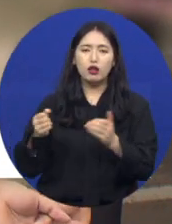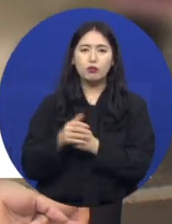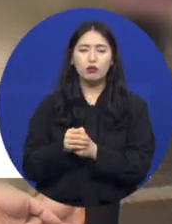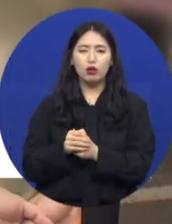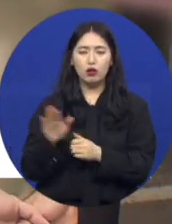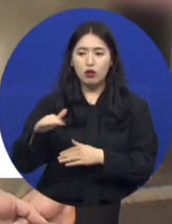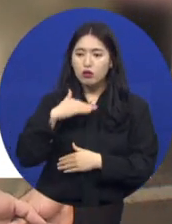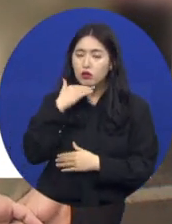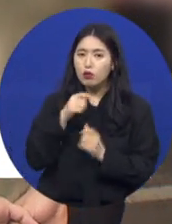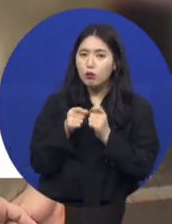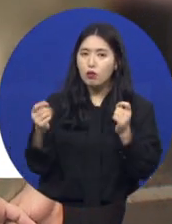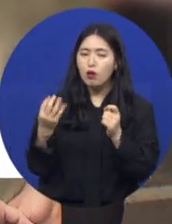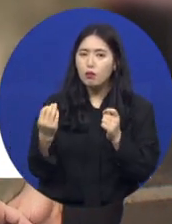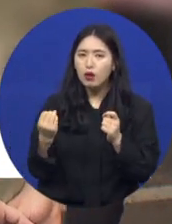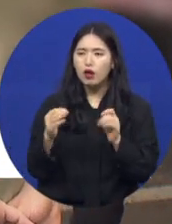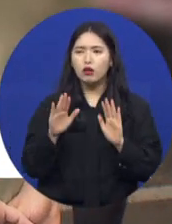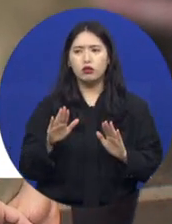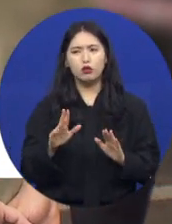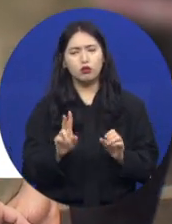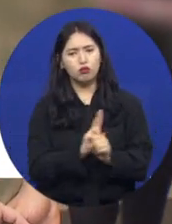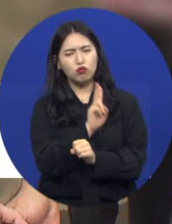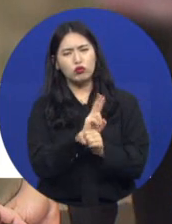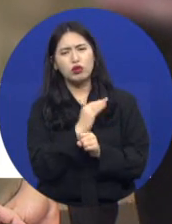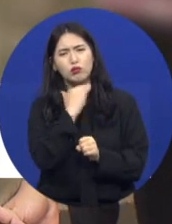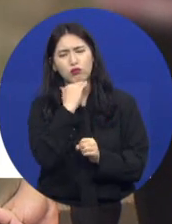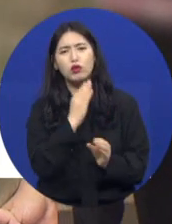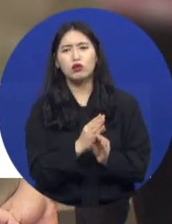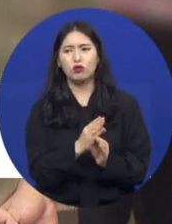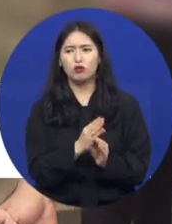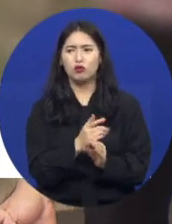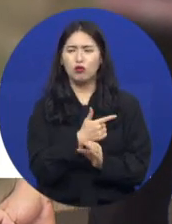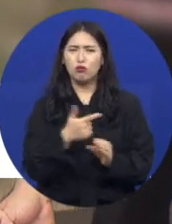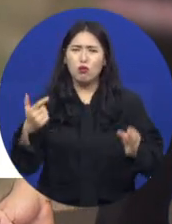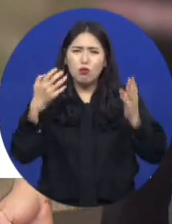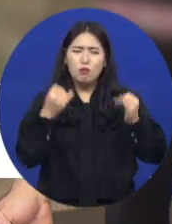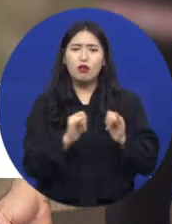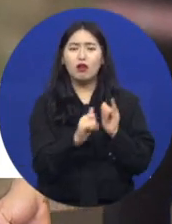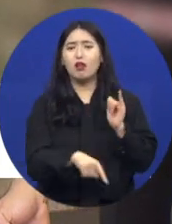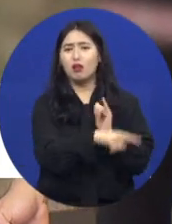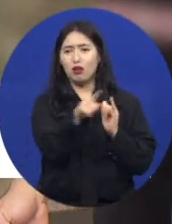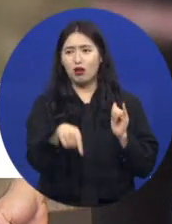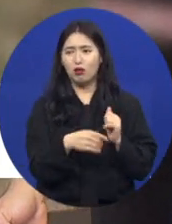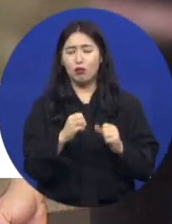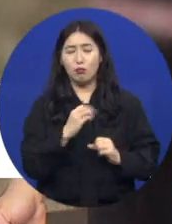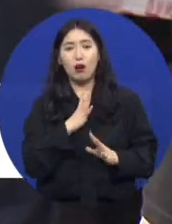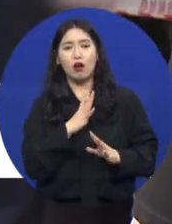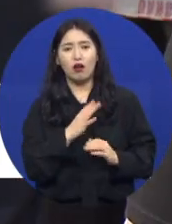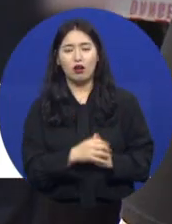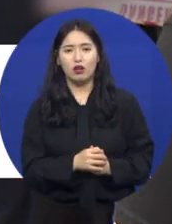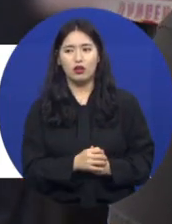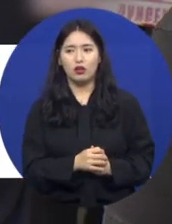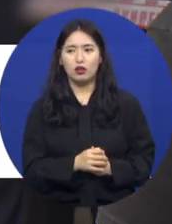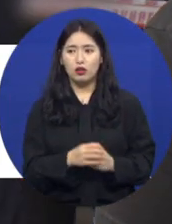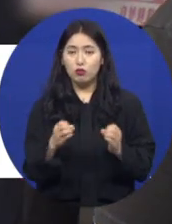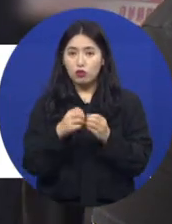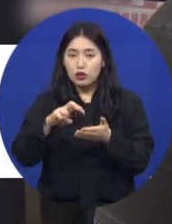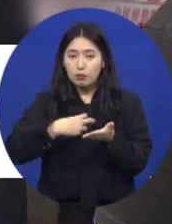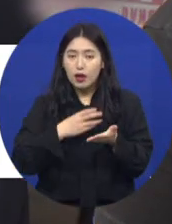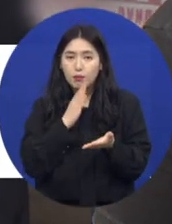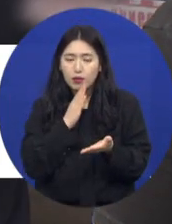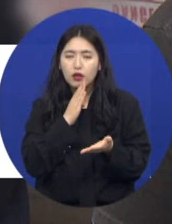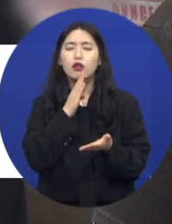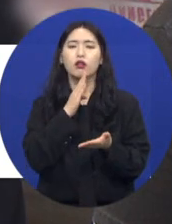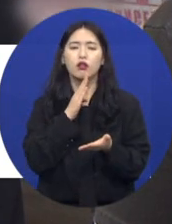얼마나 기다리셨어요? 한 2시간째 기다리고 있어요. 너무 많아요, 사람이. 네, 깜짝 놀랐습니다. 뭐 문자 받고 오신 겁니까?